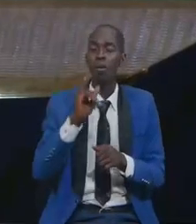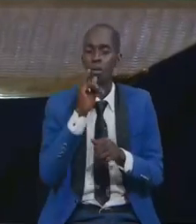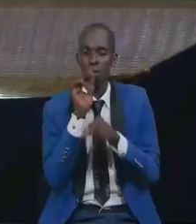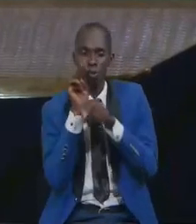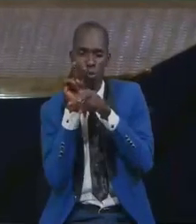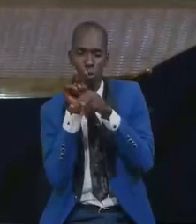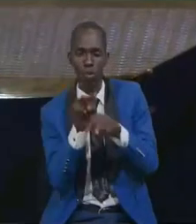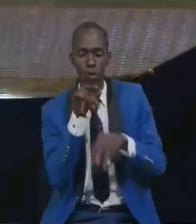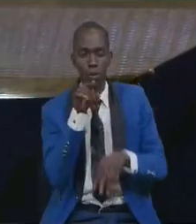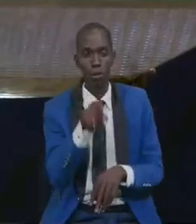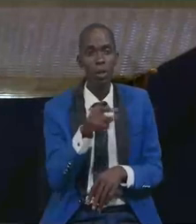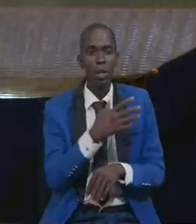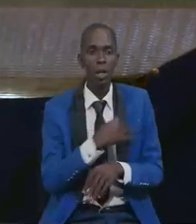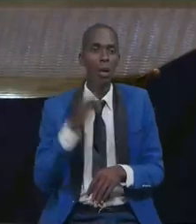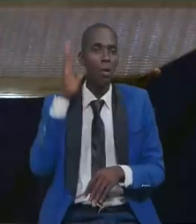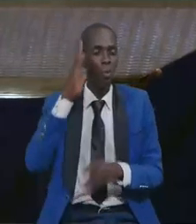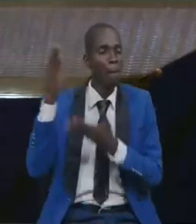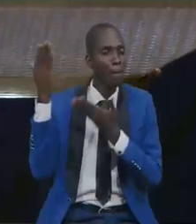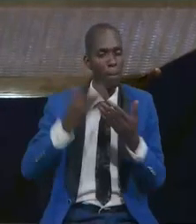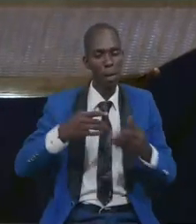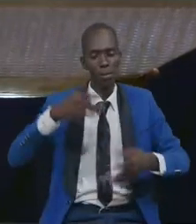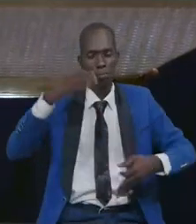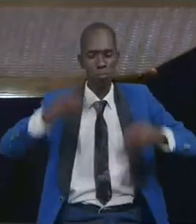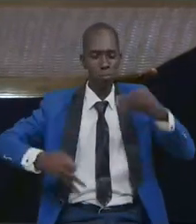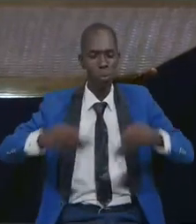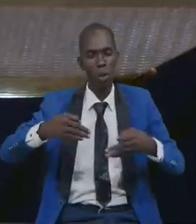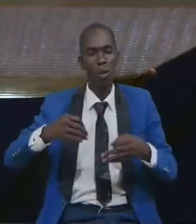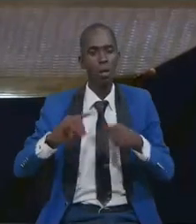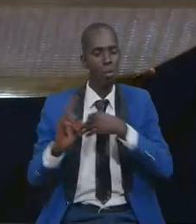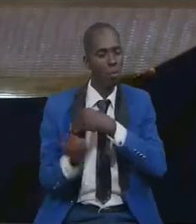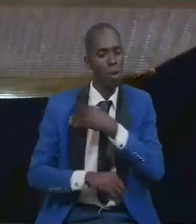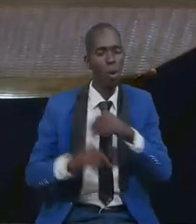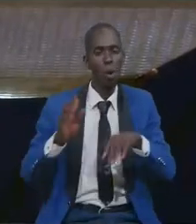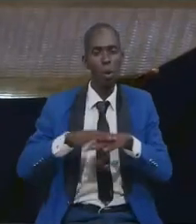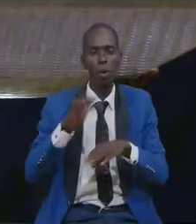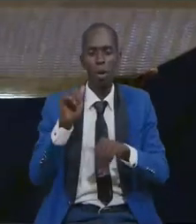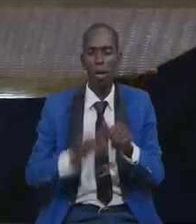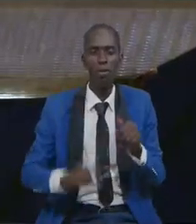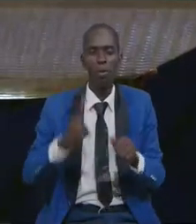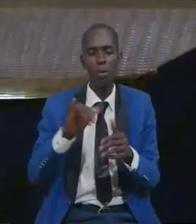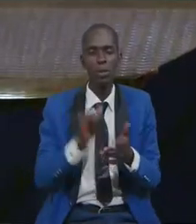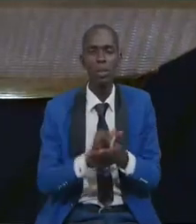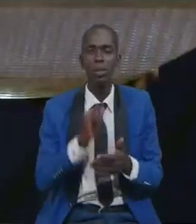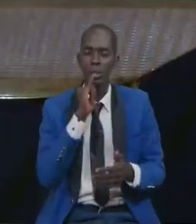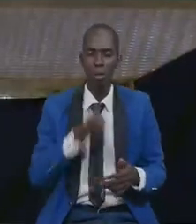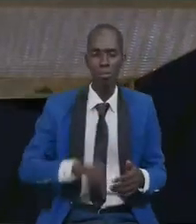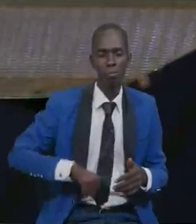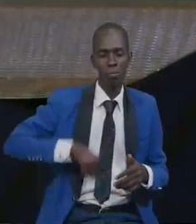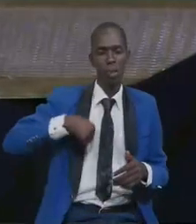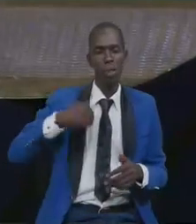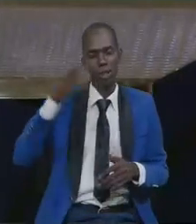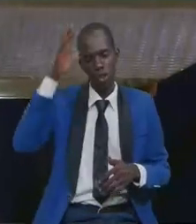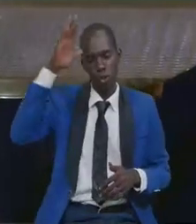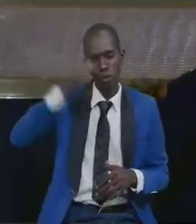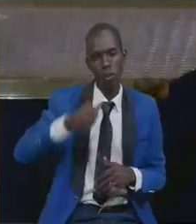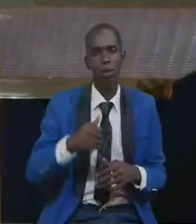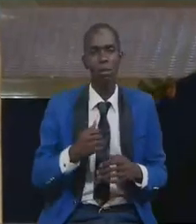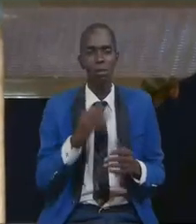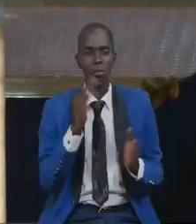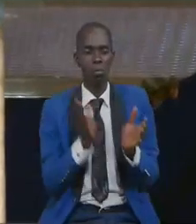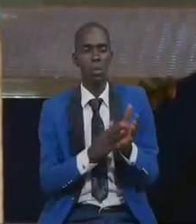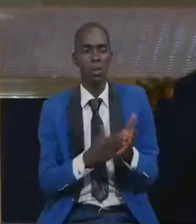la punition sur quiconque est orgueilleux. Quiconque est défiant, quiconque est désobéissant envers Dieu qui s'exalte lui-même.